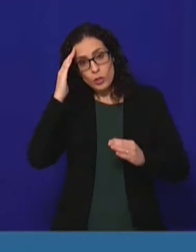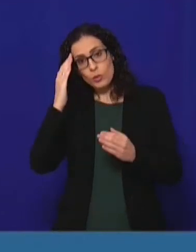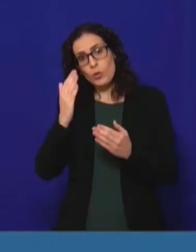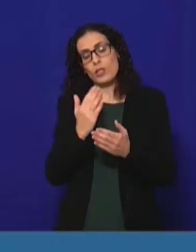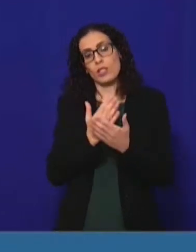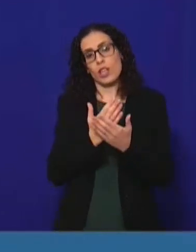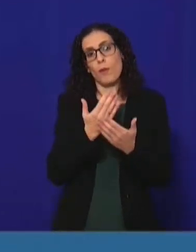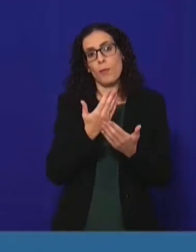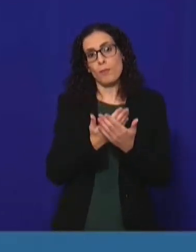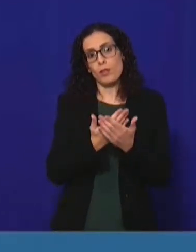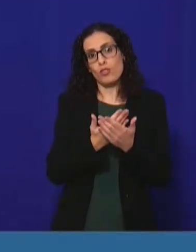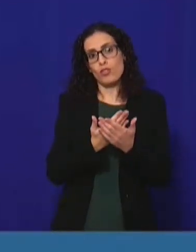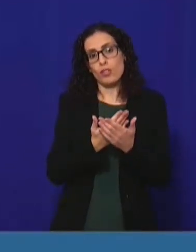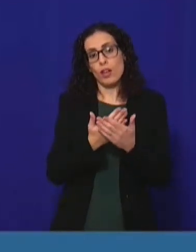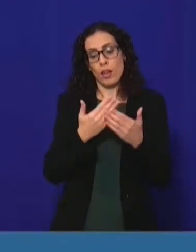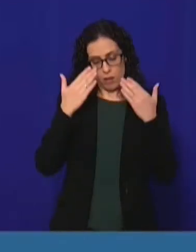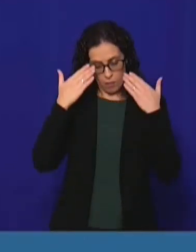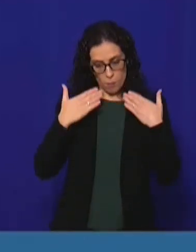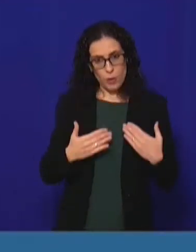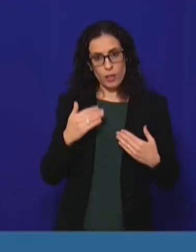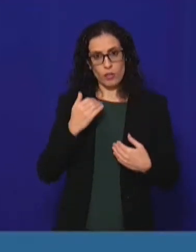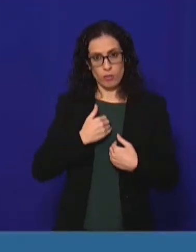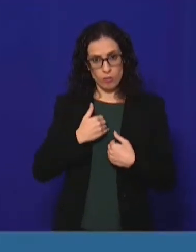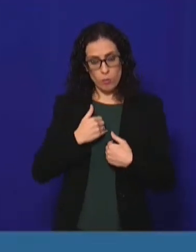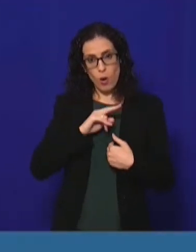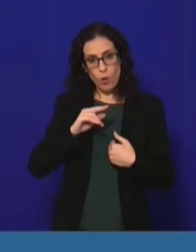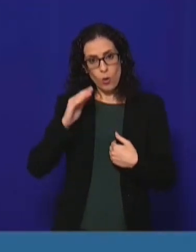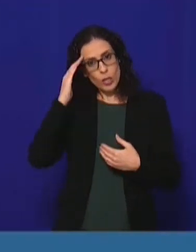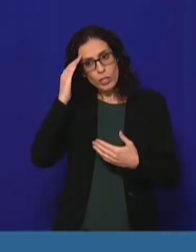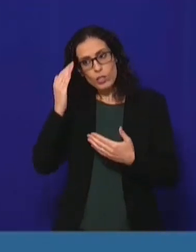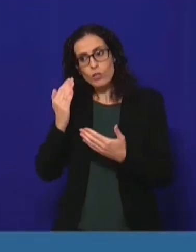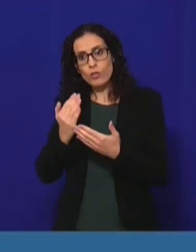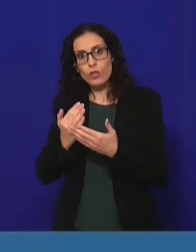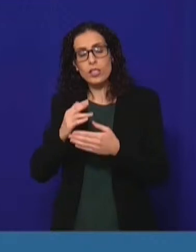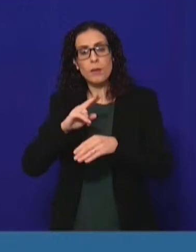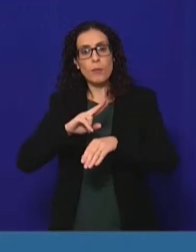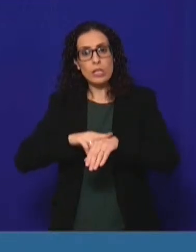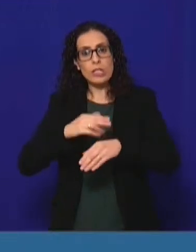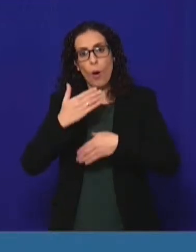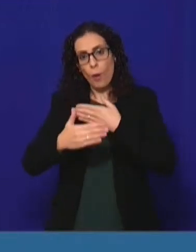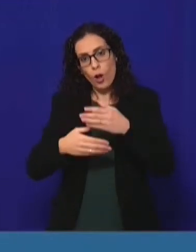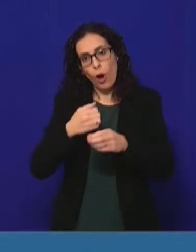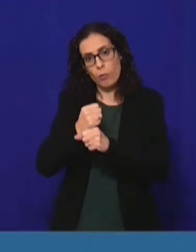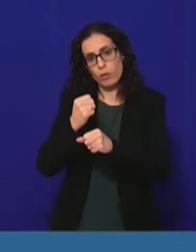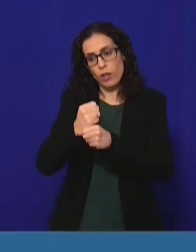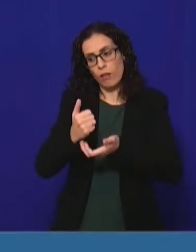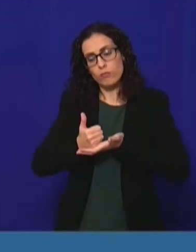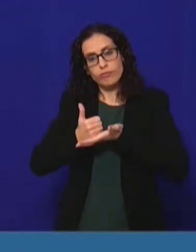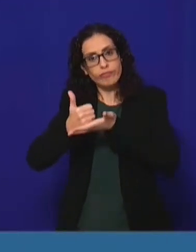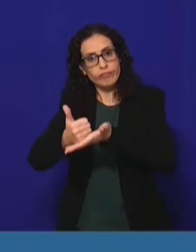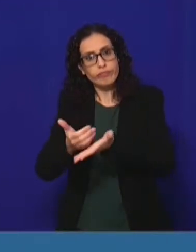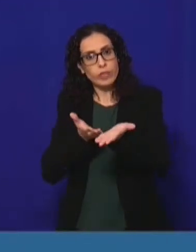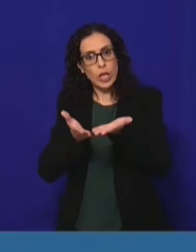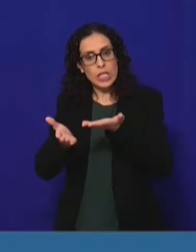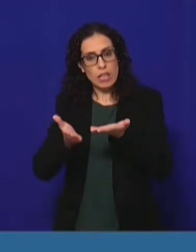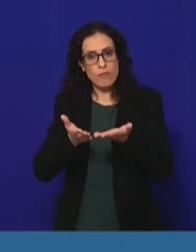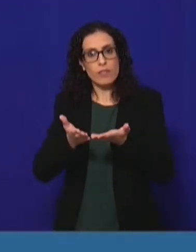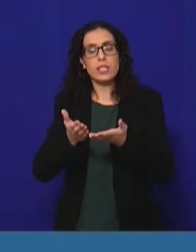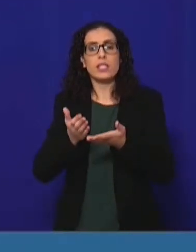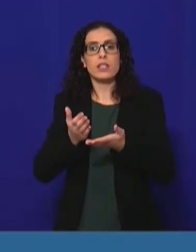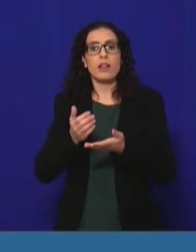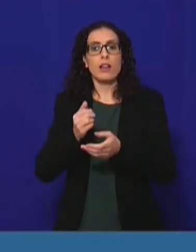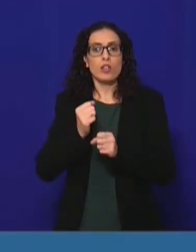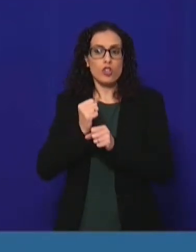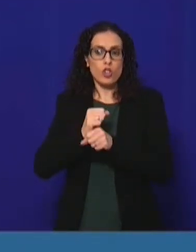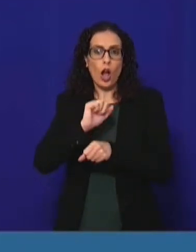huma jkunu protetti huma imma anke jkunu qegħdin available ukoll biex ikun jistgħu propju li jagħtu l-kontribut